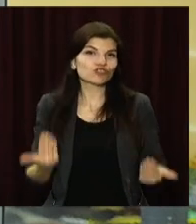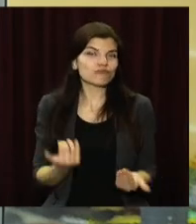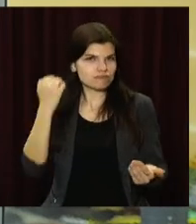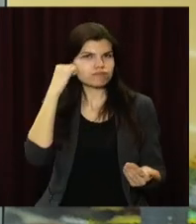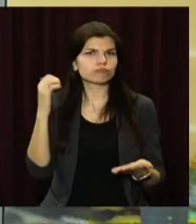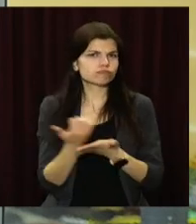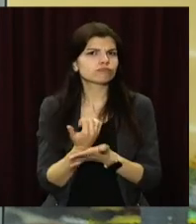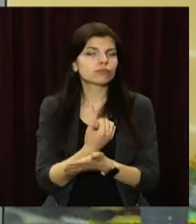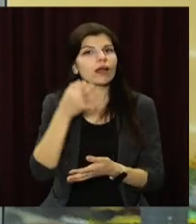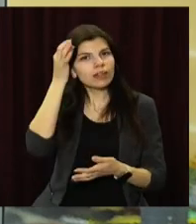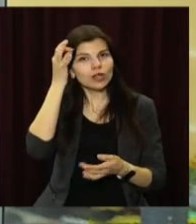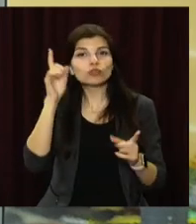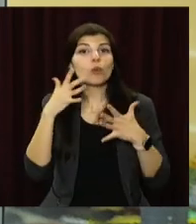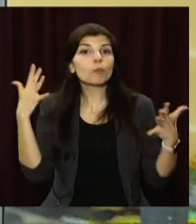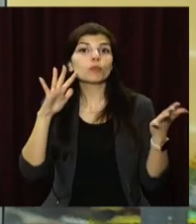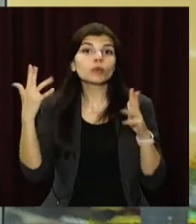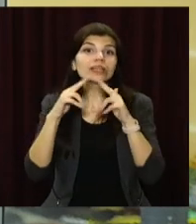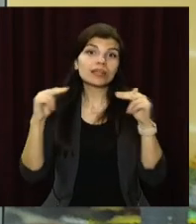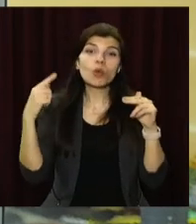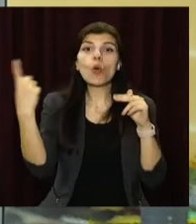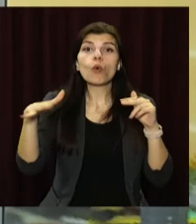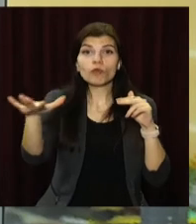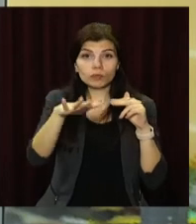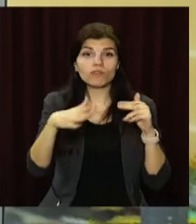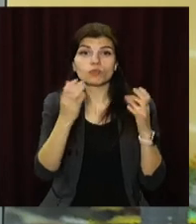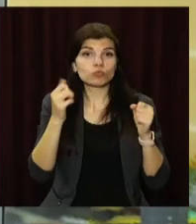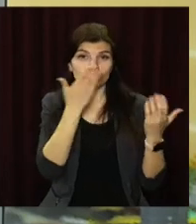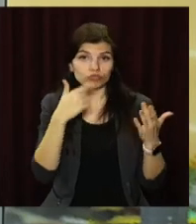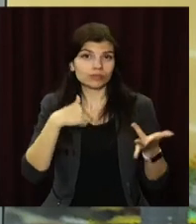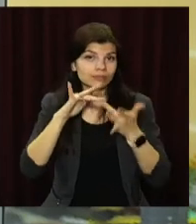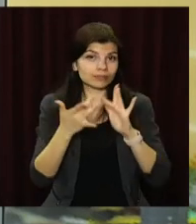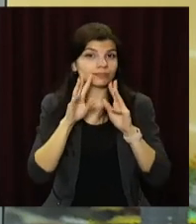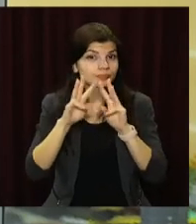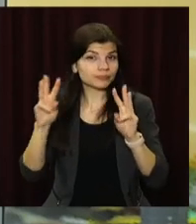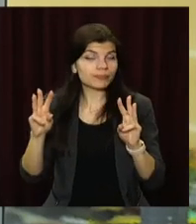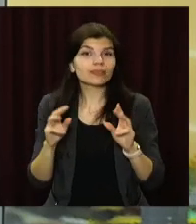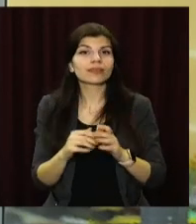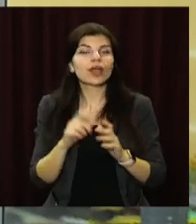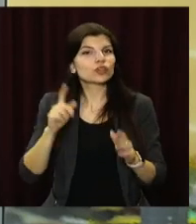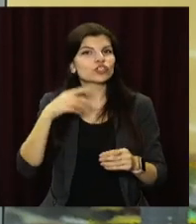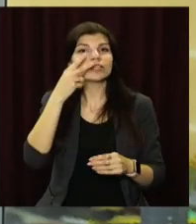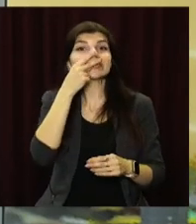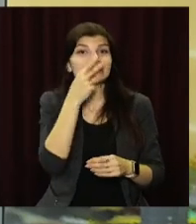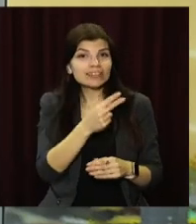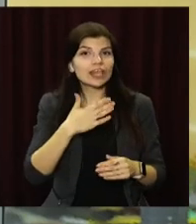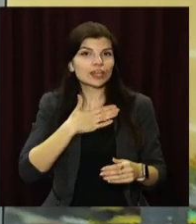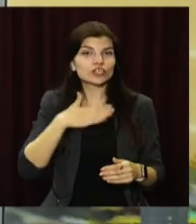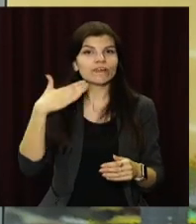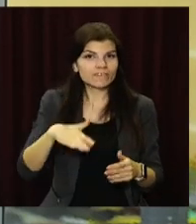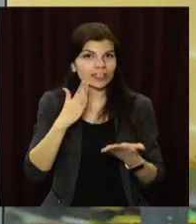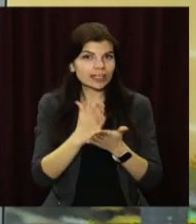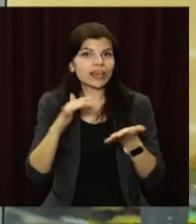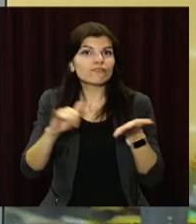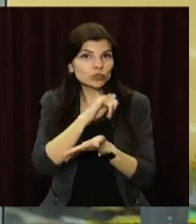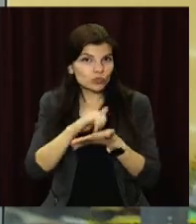перемог. Нагадаю, про події у Дніпрі та області ви зможете прочитати на нашому сайті opentv.media, а також дивіться наші сюжети в